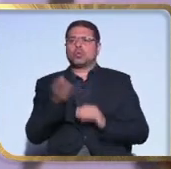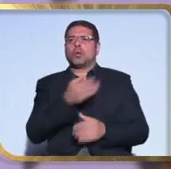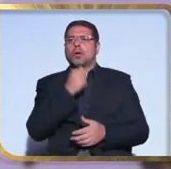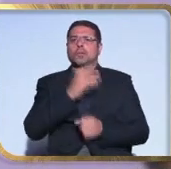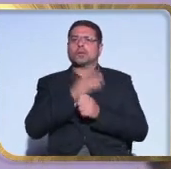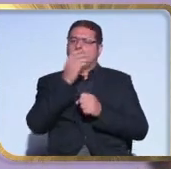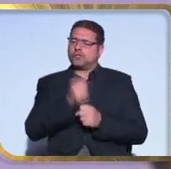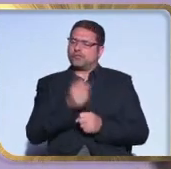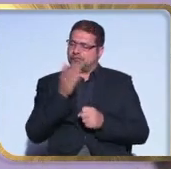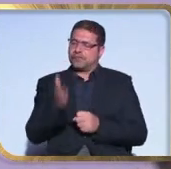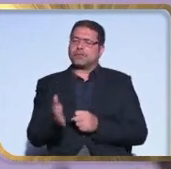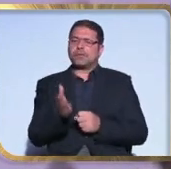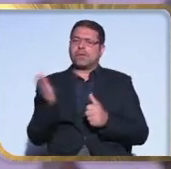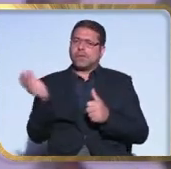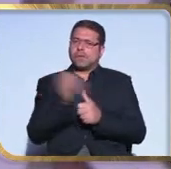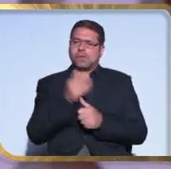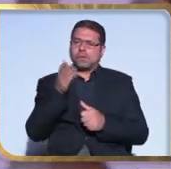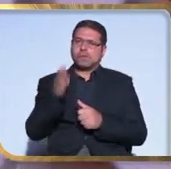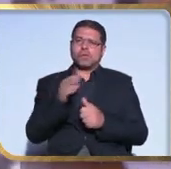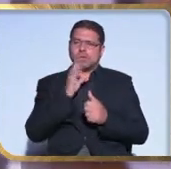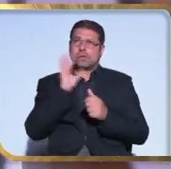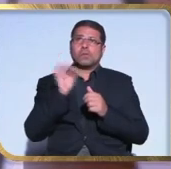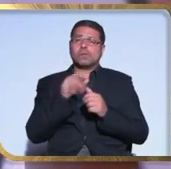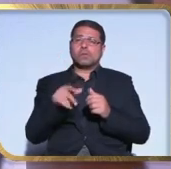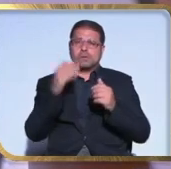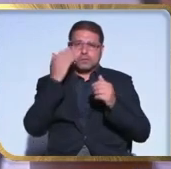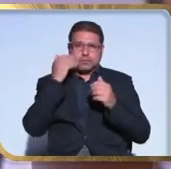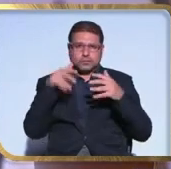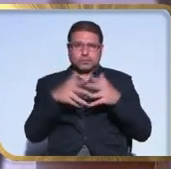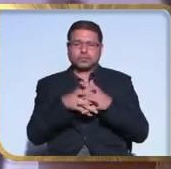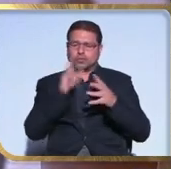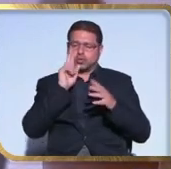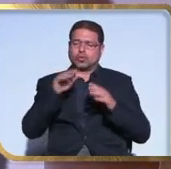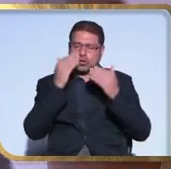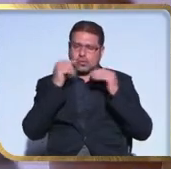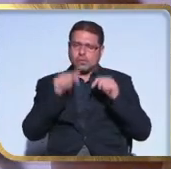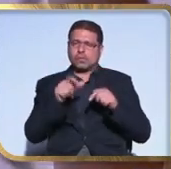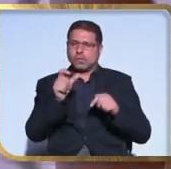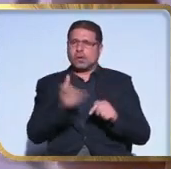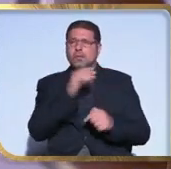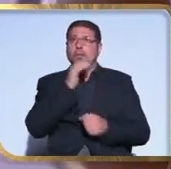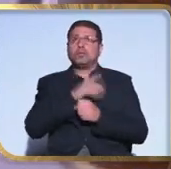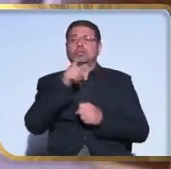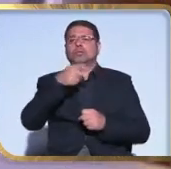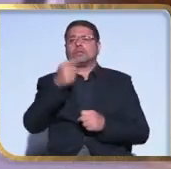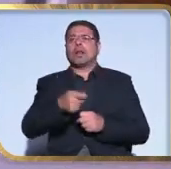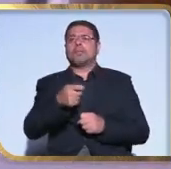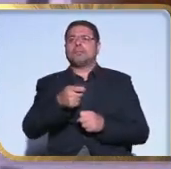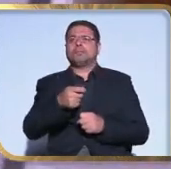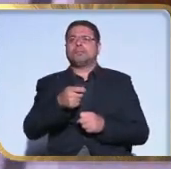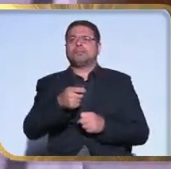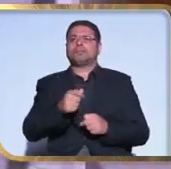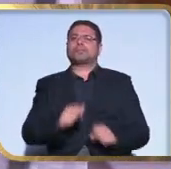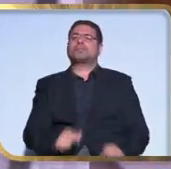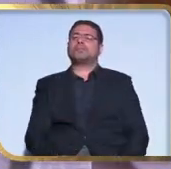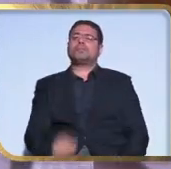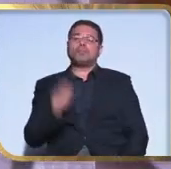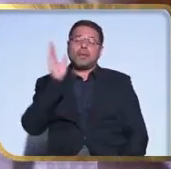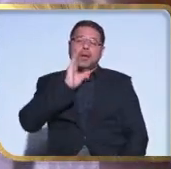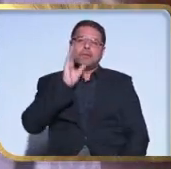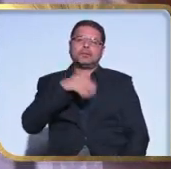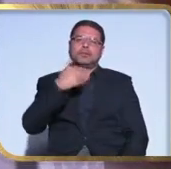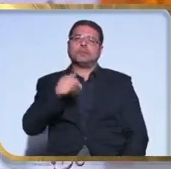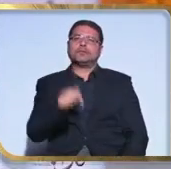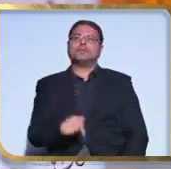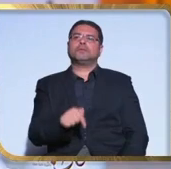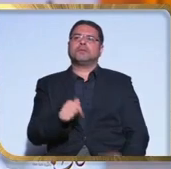والسلام ومن زوجات النبي الكرام اللي عاشوا فتره بعد وفاه النبي عشان يمارسوا ويقوموا بعمليه التعليم بعد ما